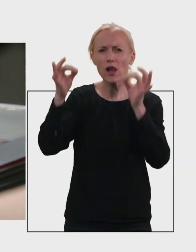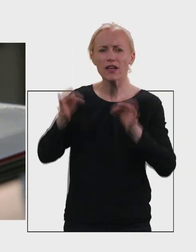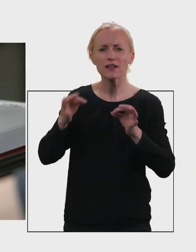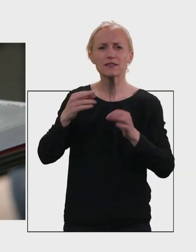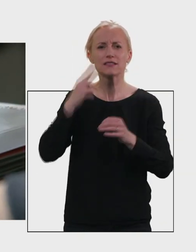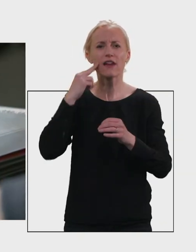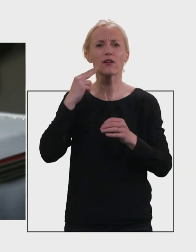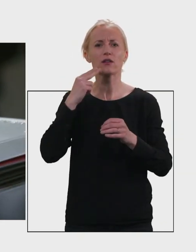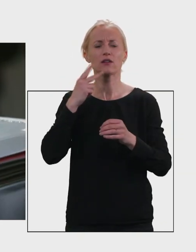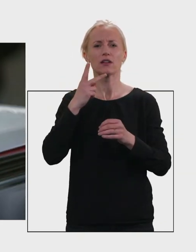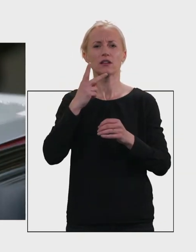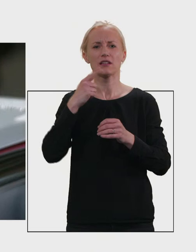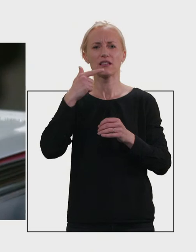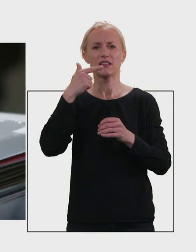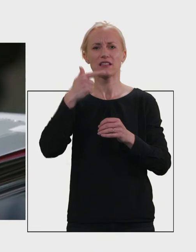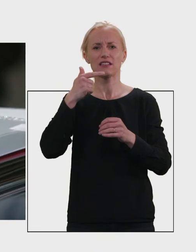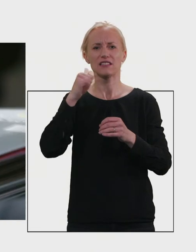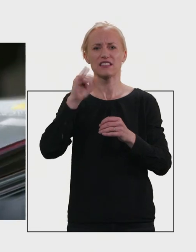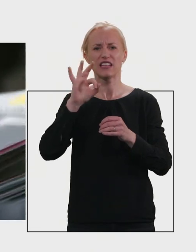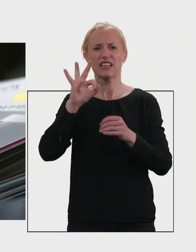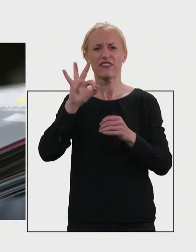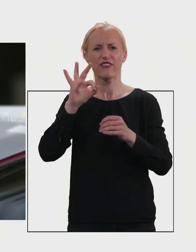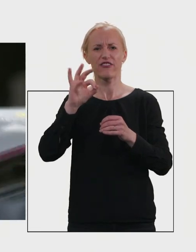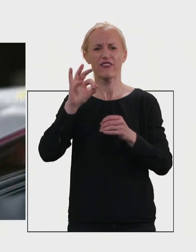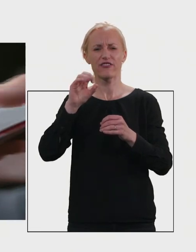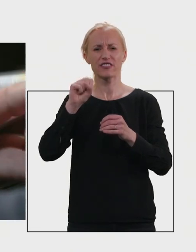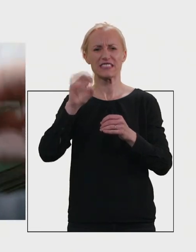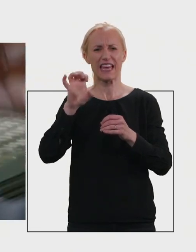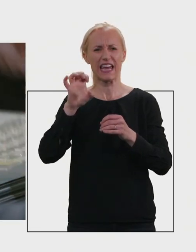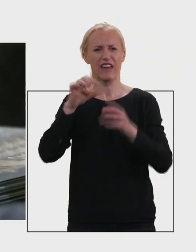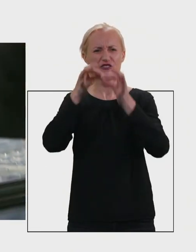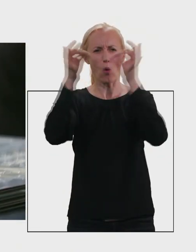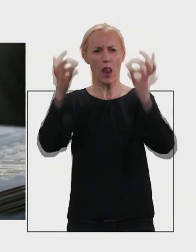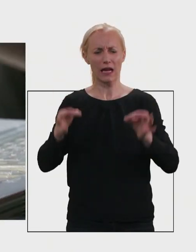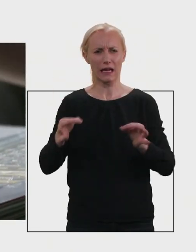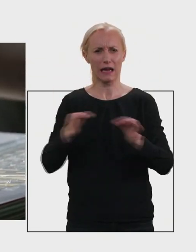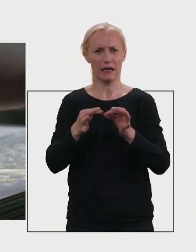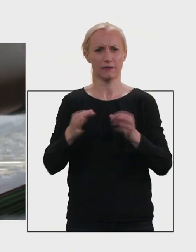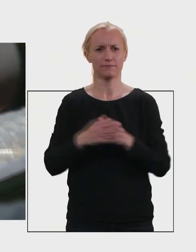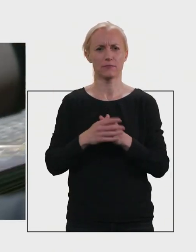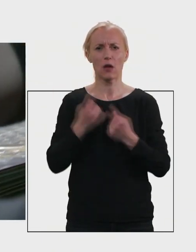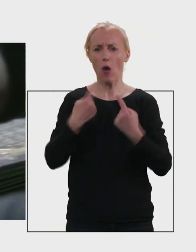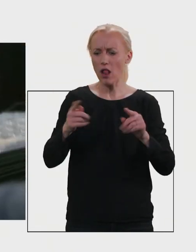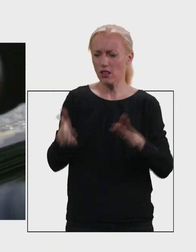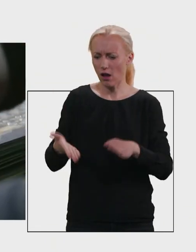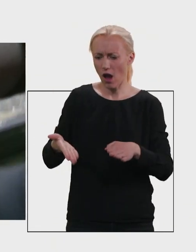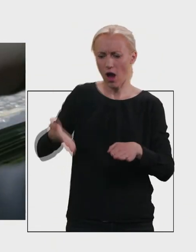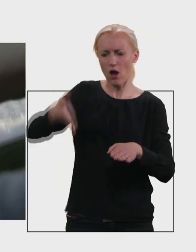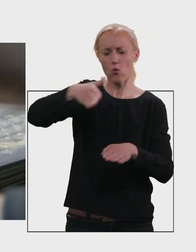sogenannte Tiefziehfolie. Tiefziehfolie, okay. Ich kann auch noch mal ein anderes Bild aufschlagen.